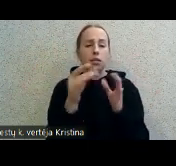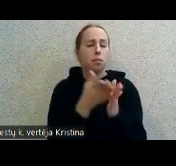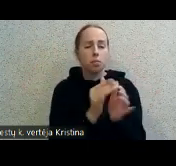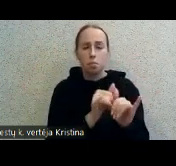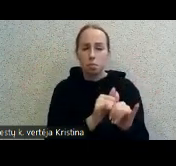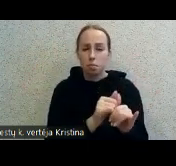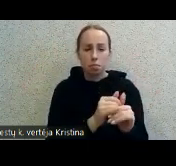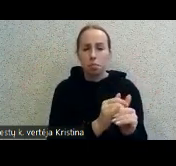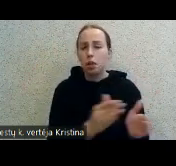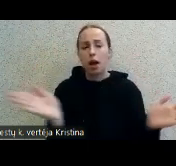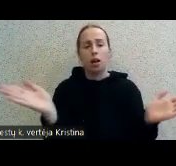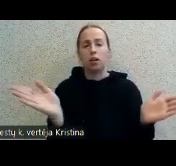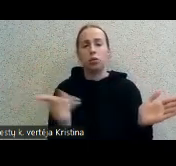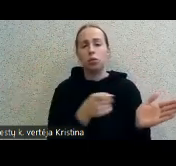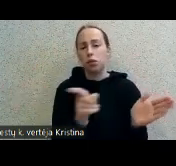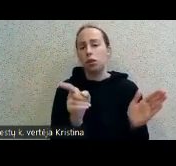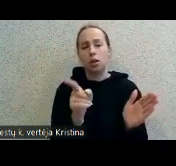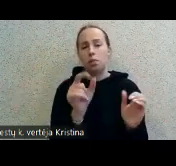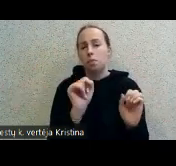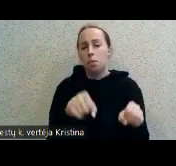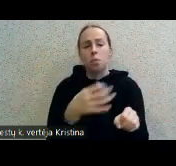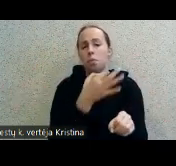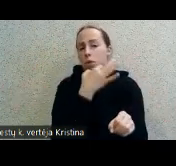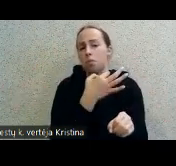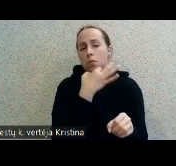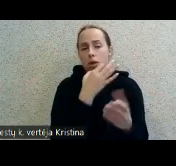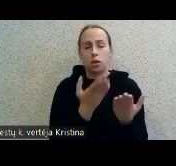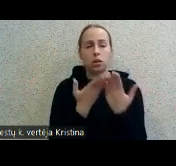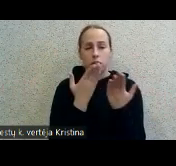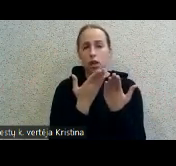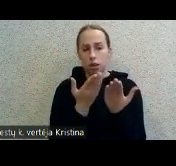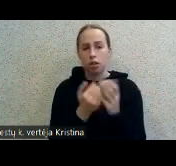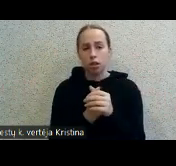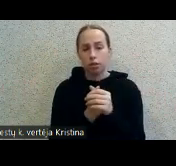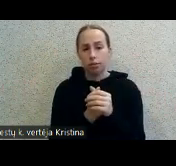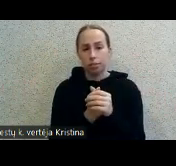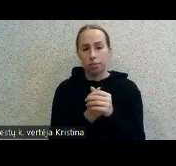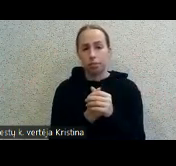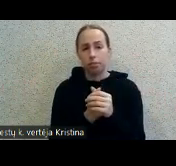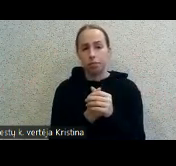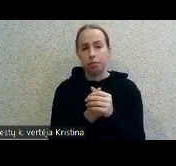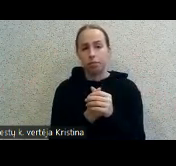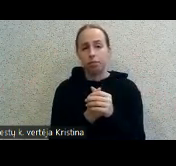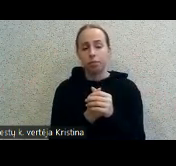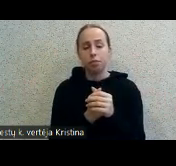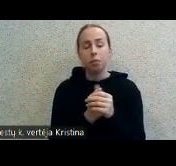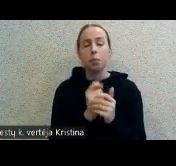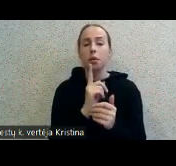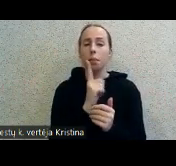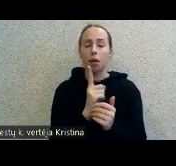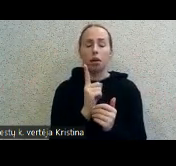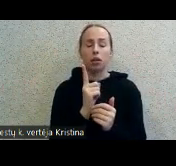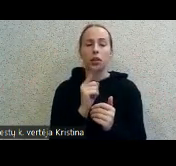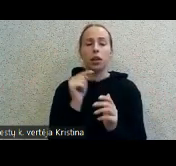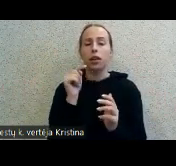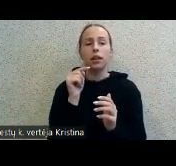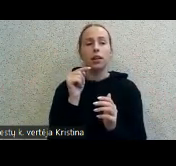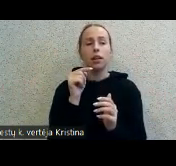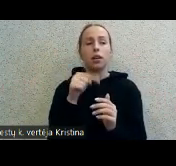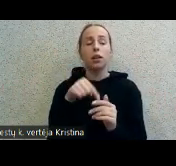ką nori. Ir jie gali dalytis įspūdžiais tą skaitimą ir panašiai. Tačiau, ką mes turime, tai yra